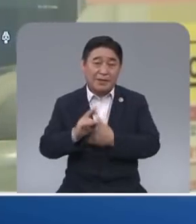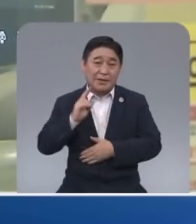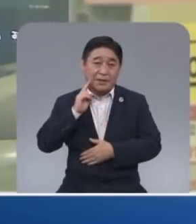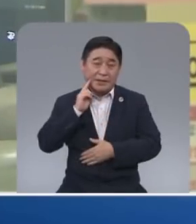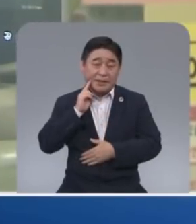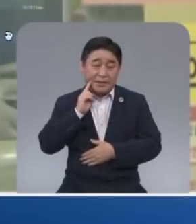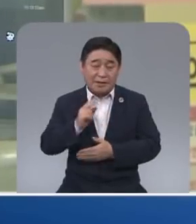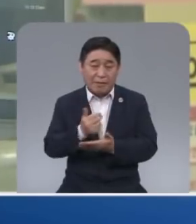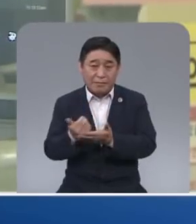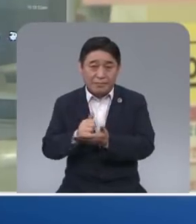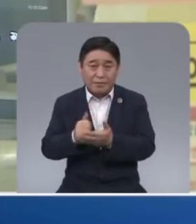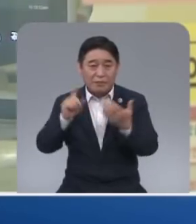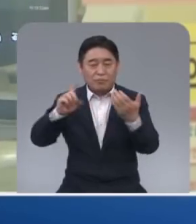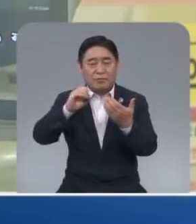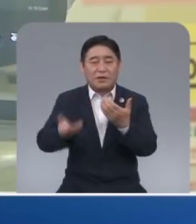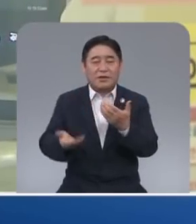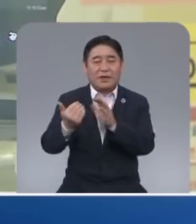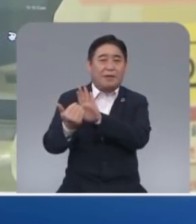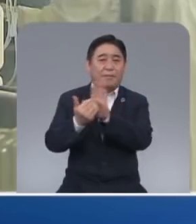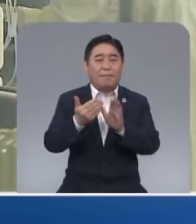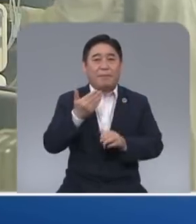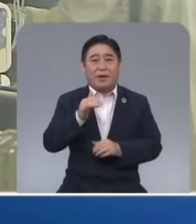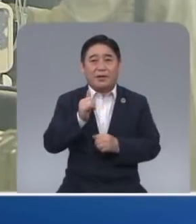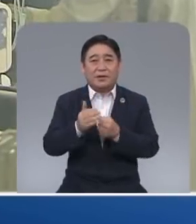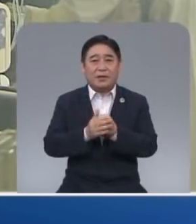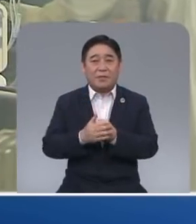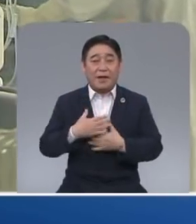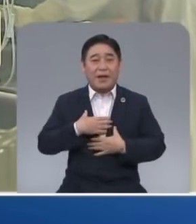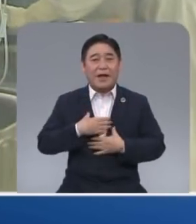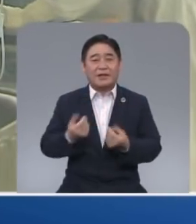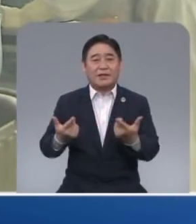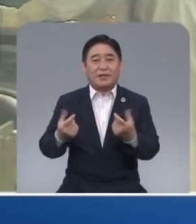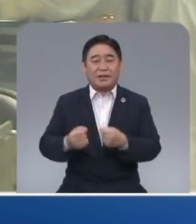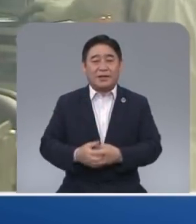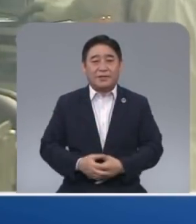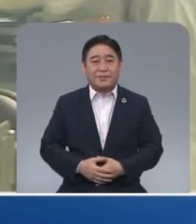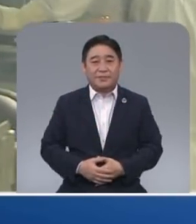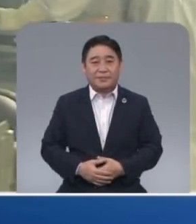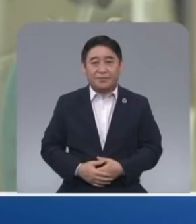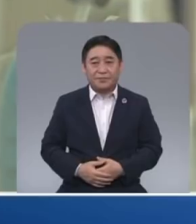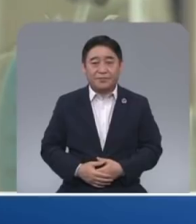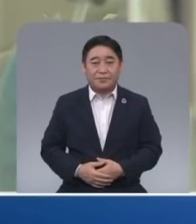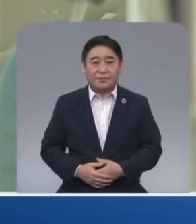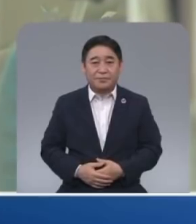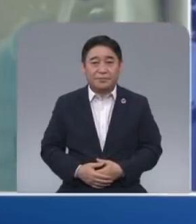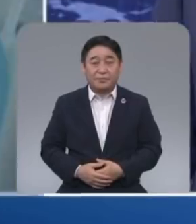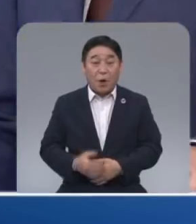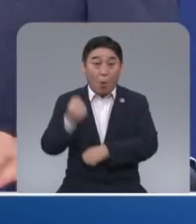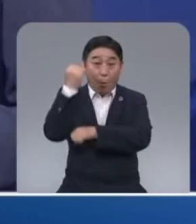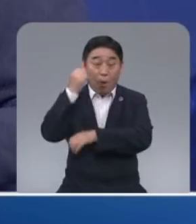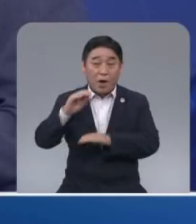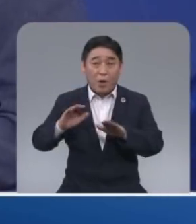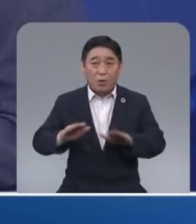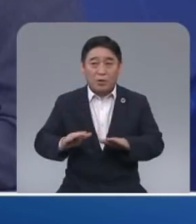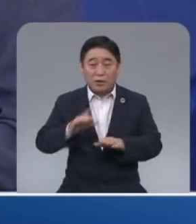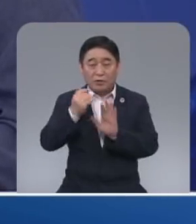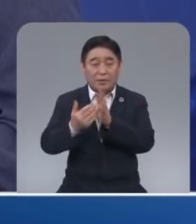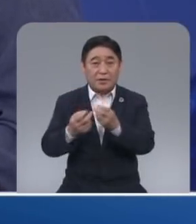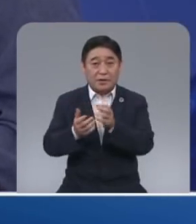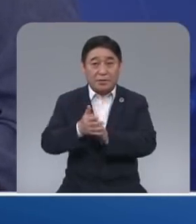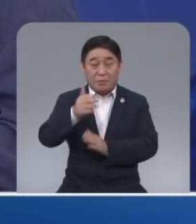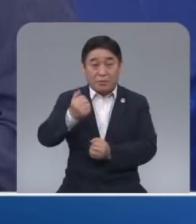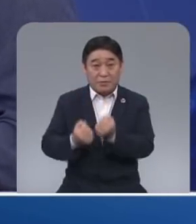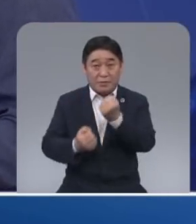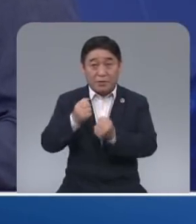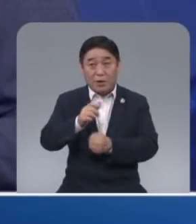중증으로 가는 건 거의 90% 이상 막을 수 있기 때문에 비교적 안전하다라고 볼 수 있습니다. 예. 자, 원래 오늘 중앙방역대책본부의